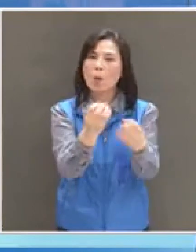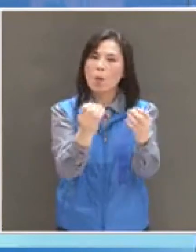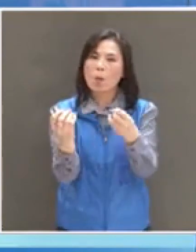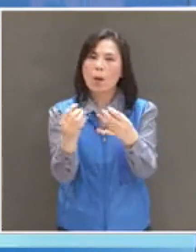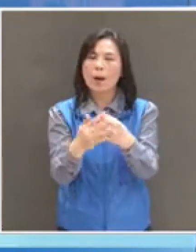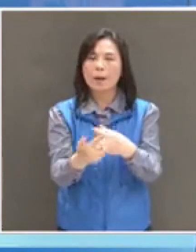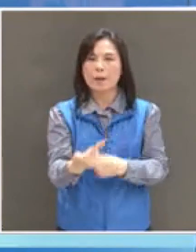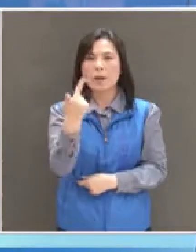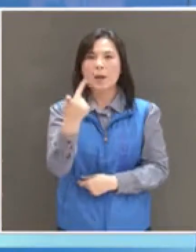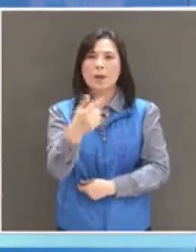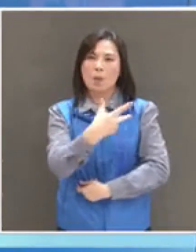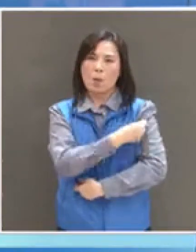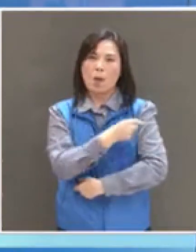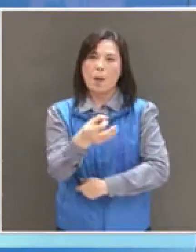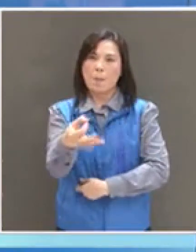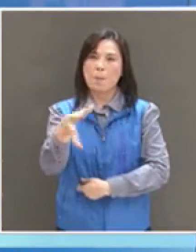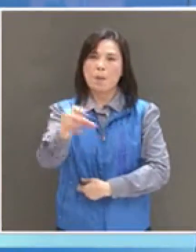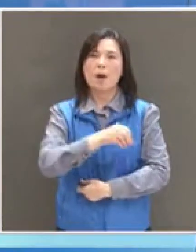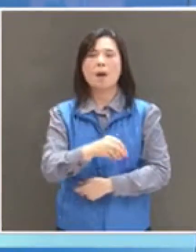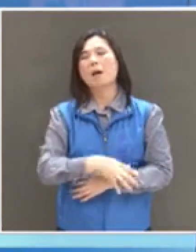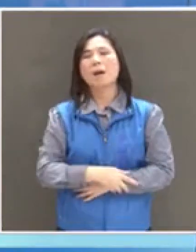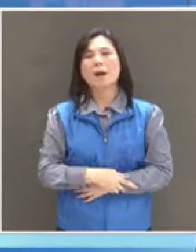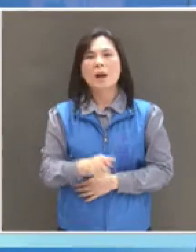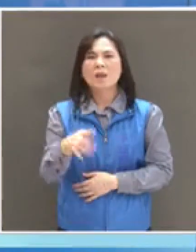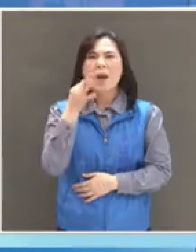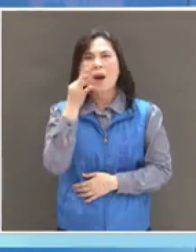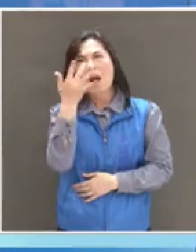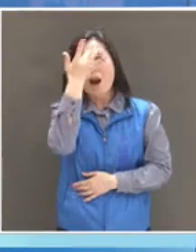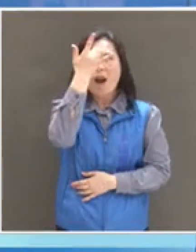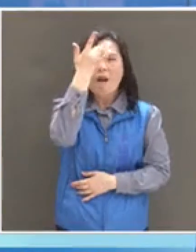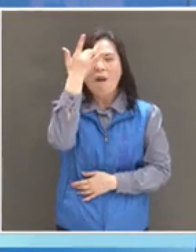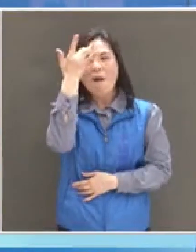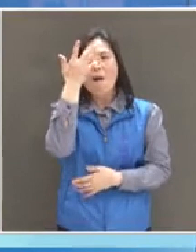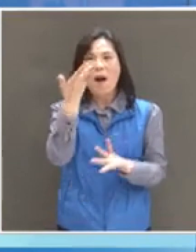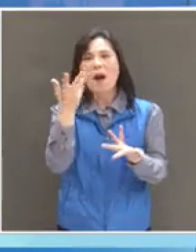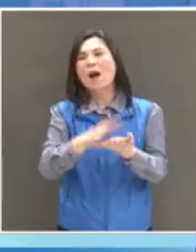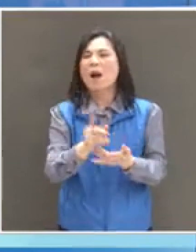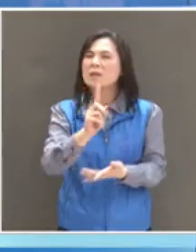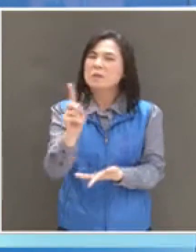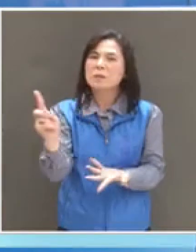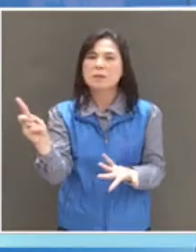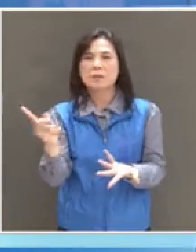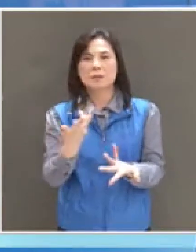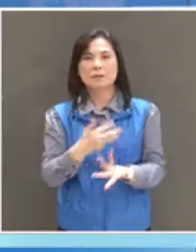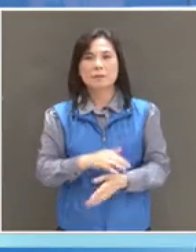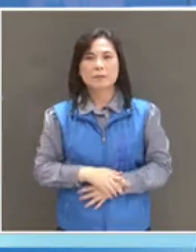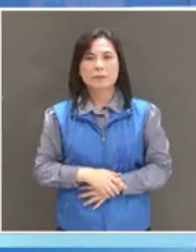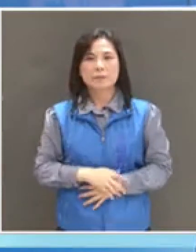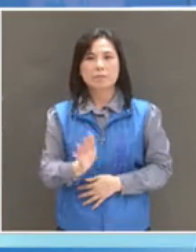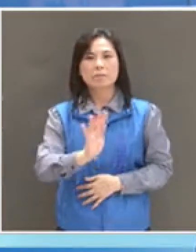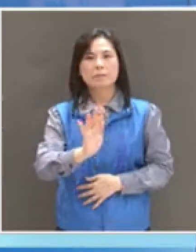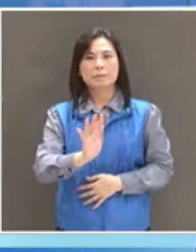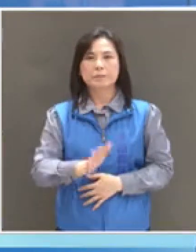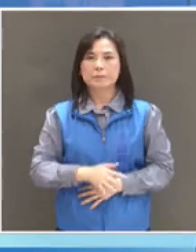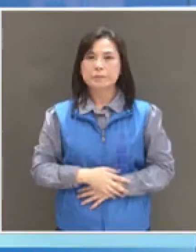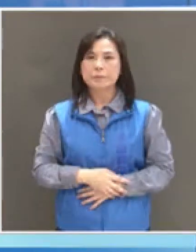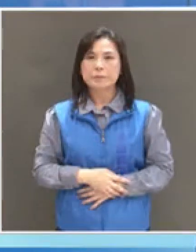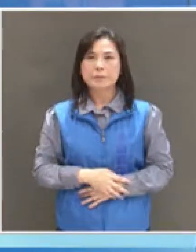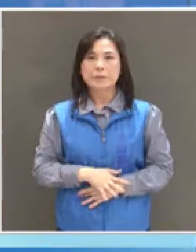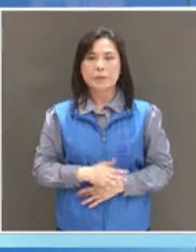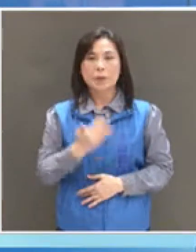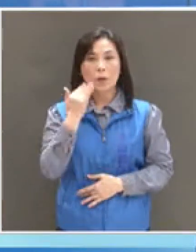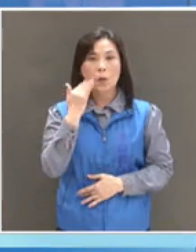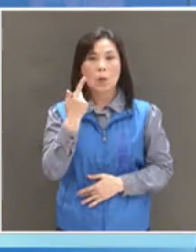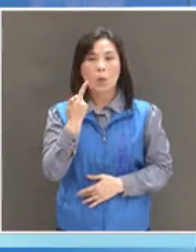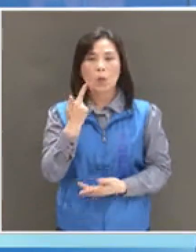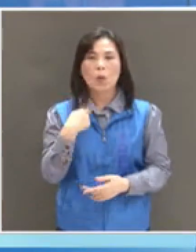绝对不要说啊困扰多事情多啊什么时候多。如果再这样，我相信我